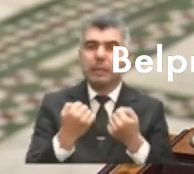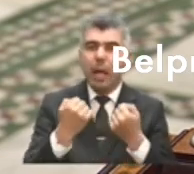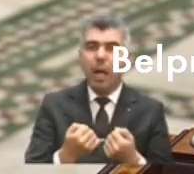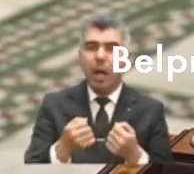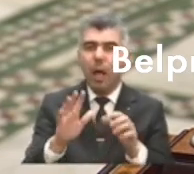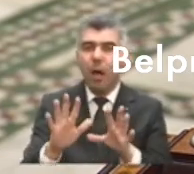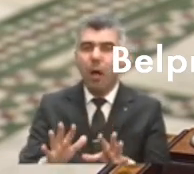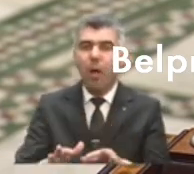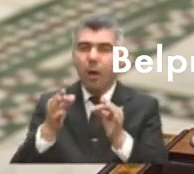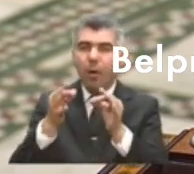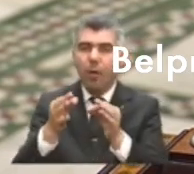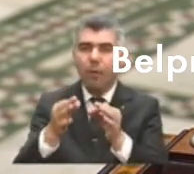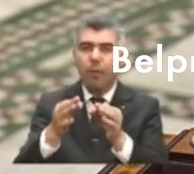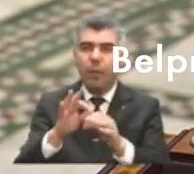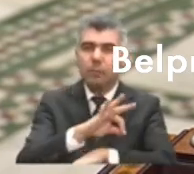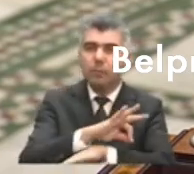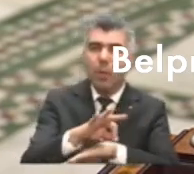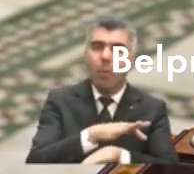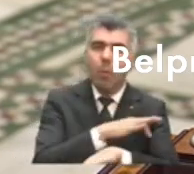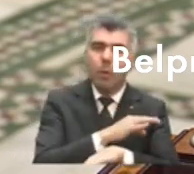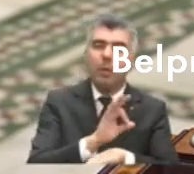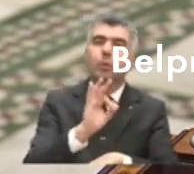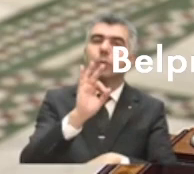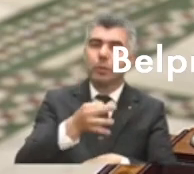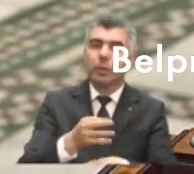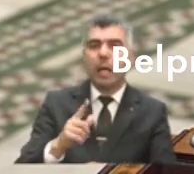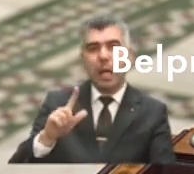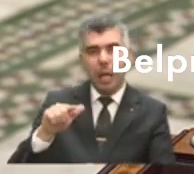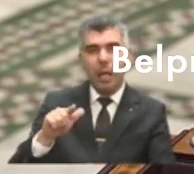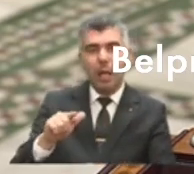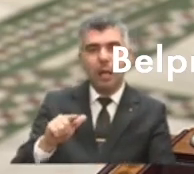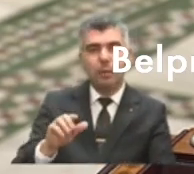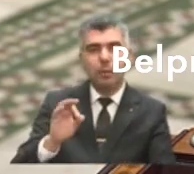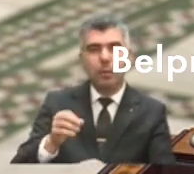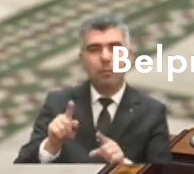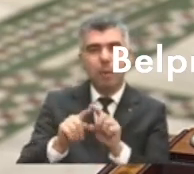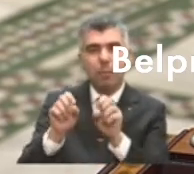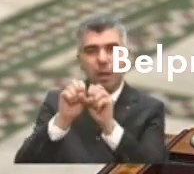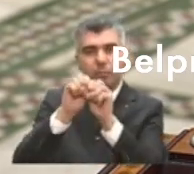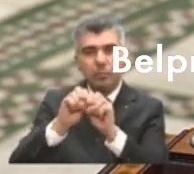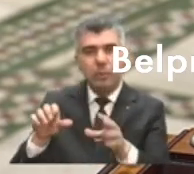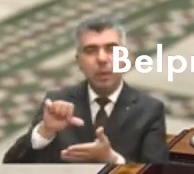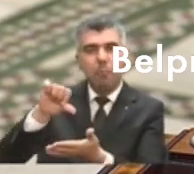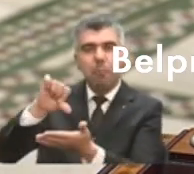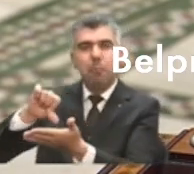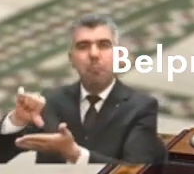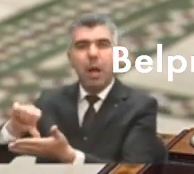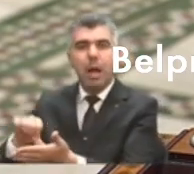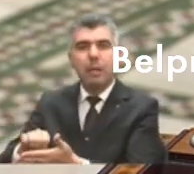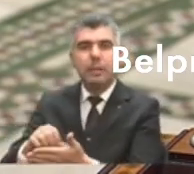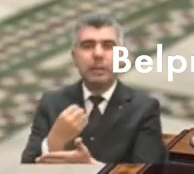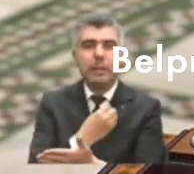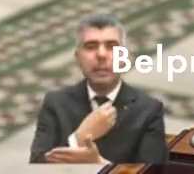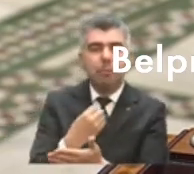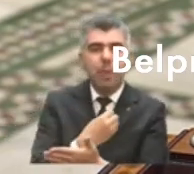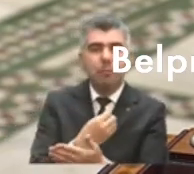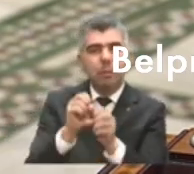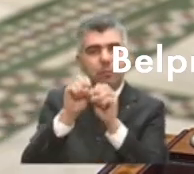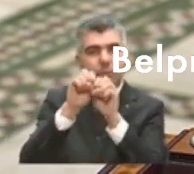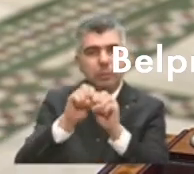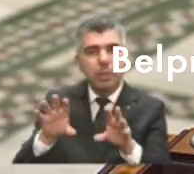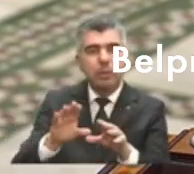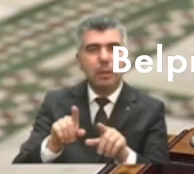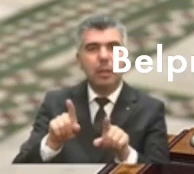بالنسبه للموارد البشريه؟ جابت حلول فعليه. قلت تعميم ديال المراكز الاستشفائيه تعممات المراكز